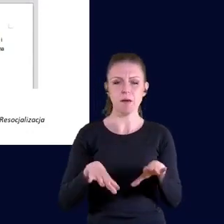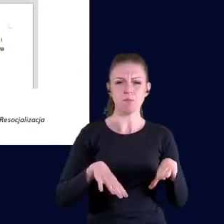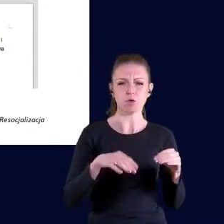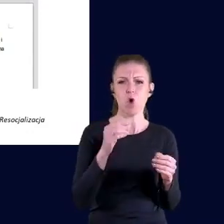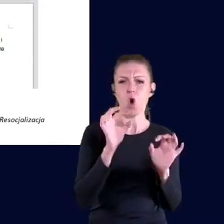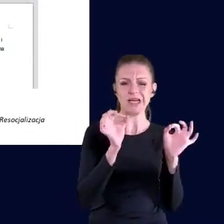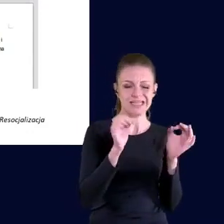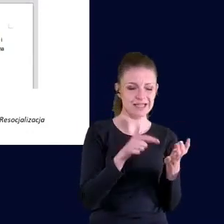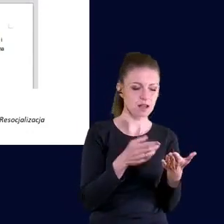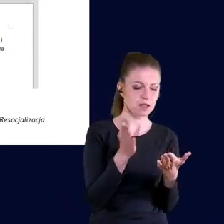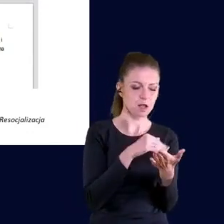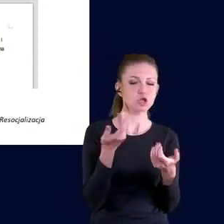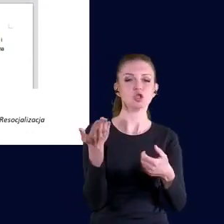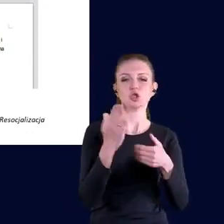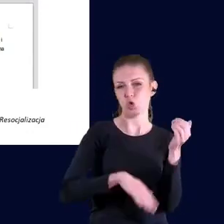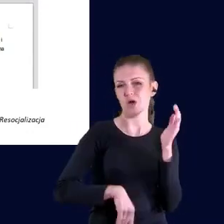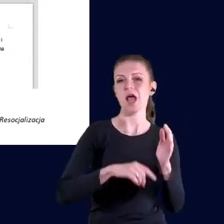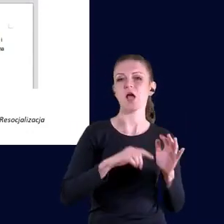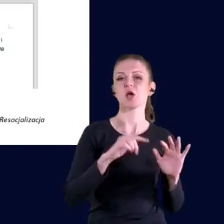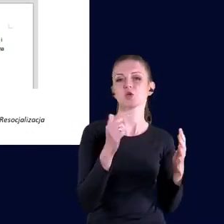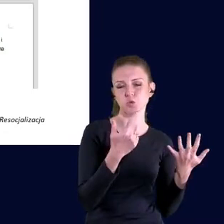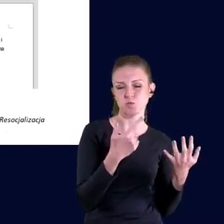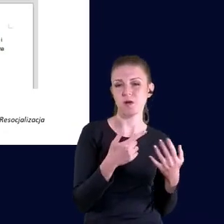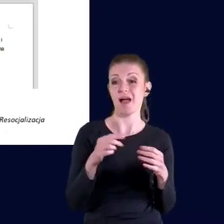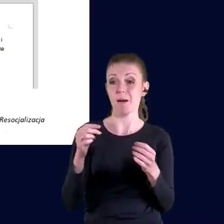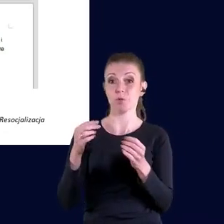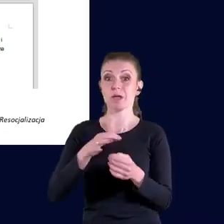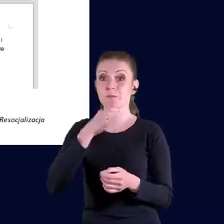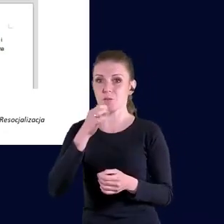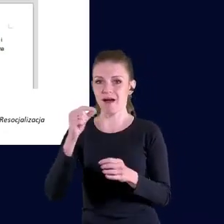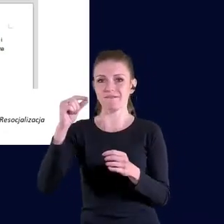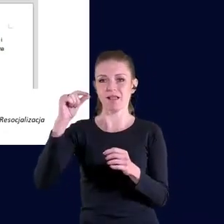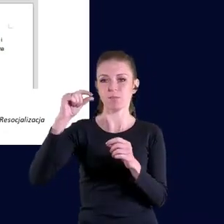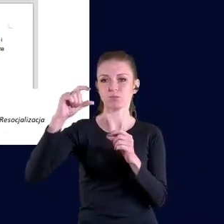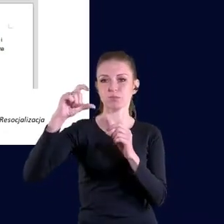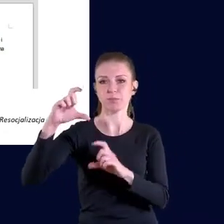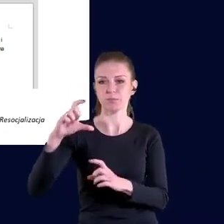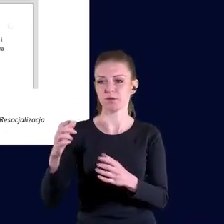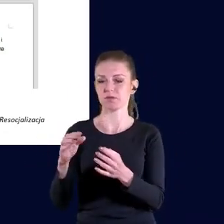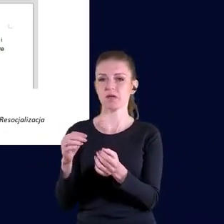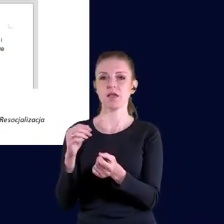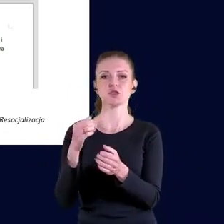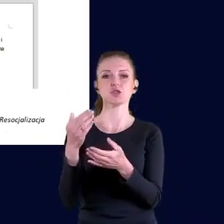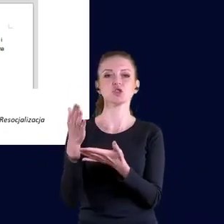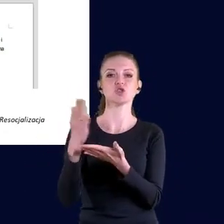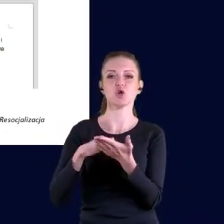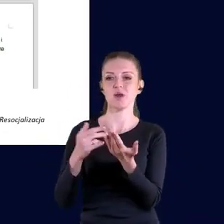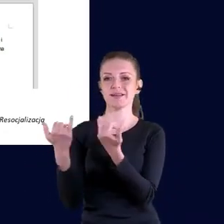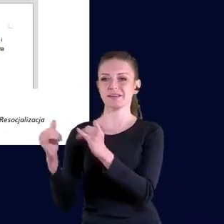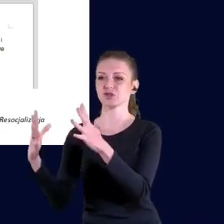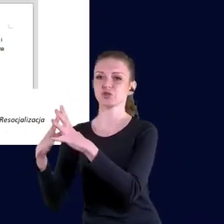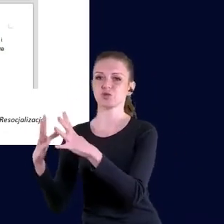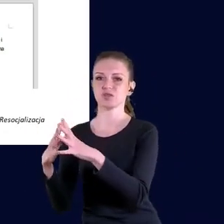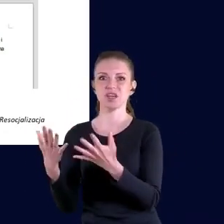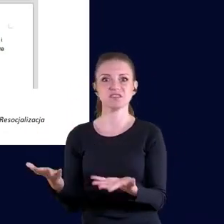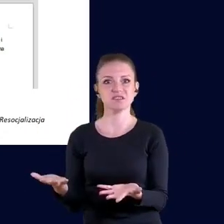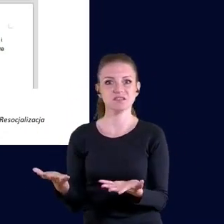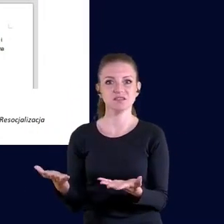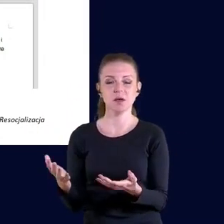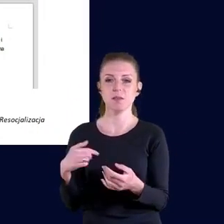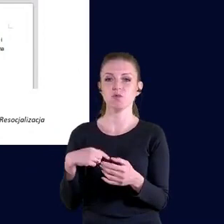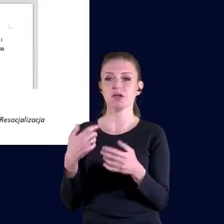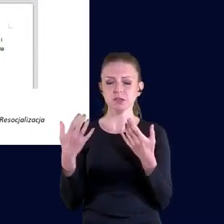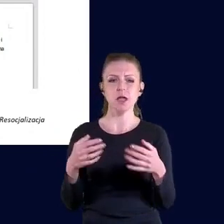siódmej w adaptacji znajduje się na stronie 10:00 i tutaj taka taką informację oryginalnych numerach stron